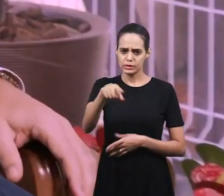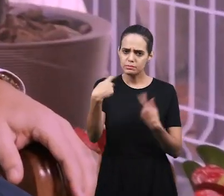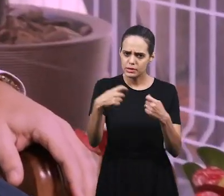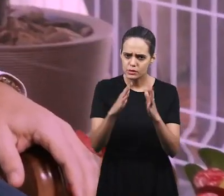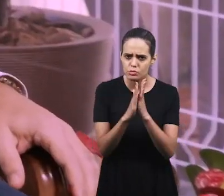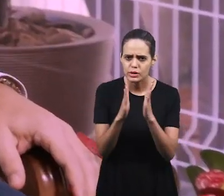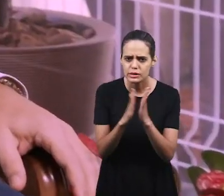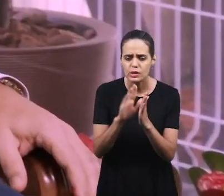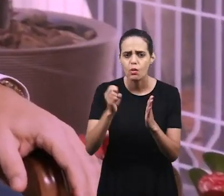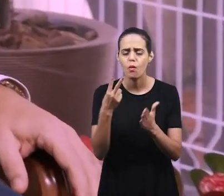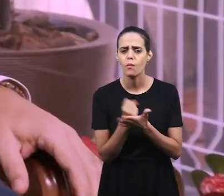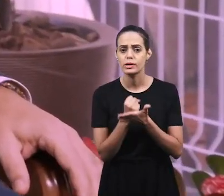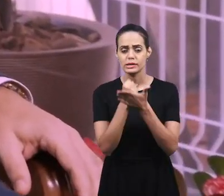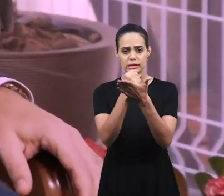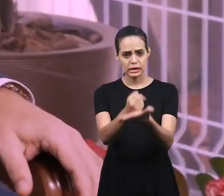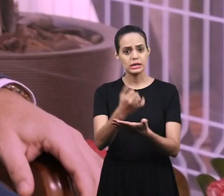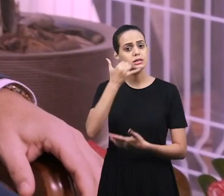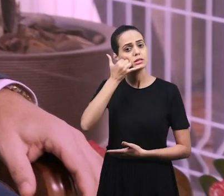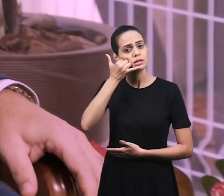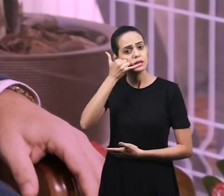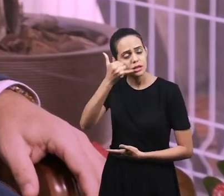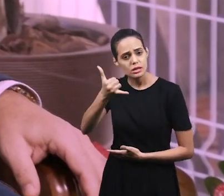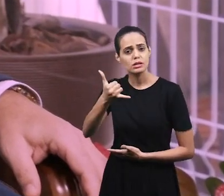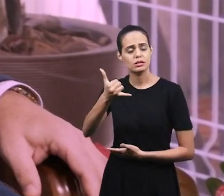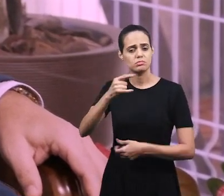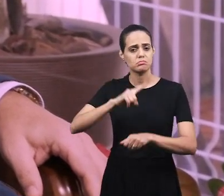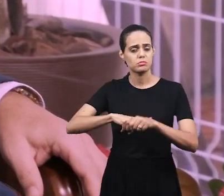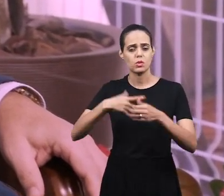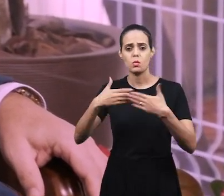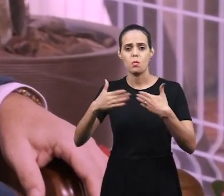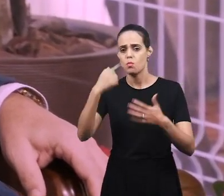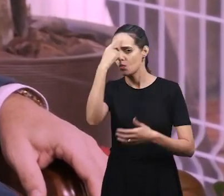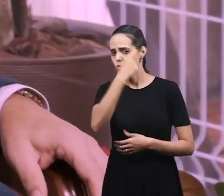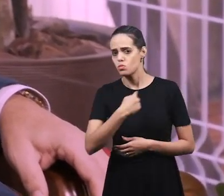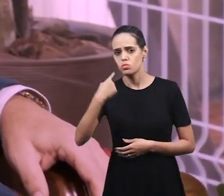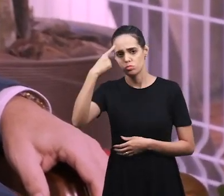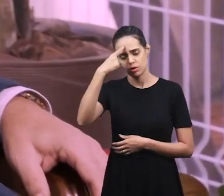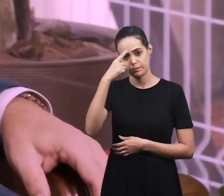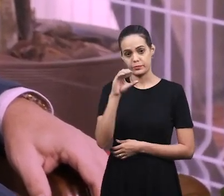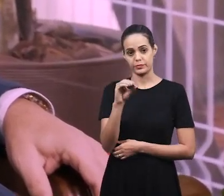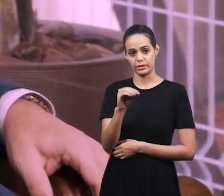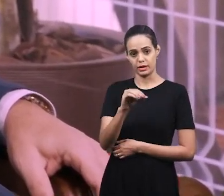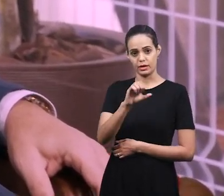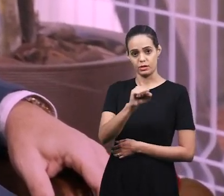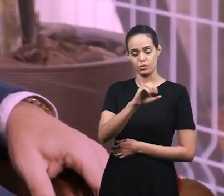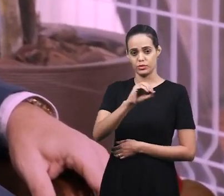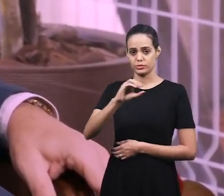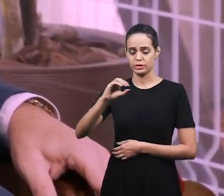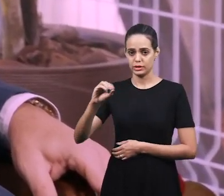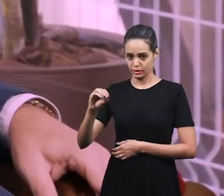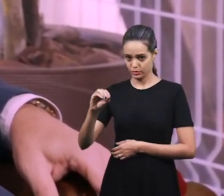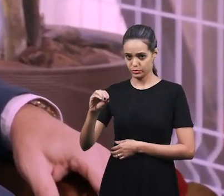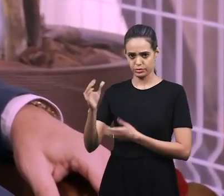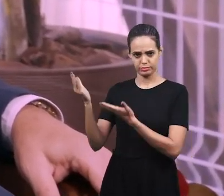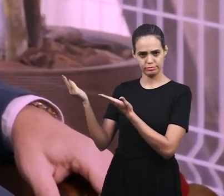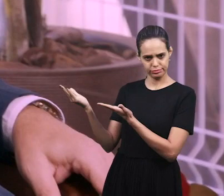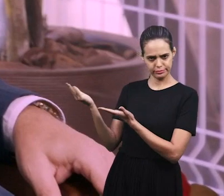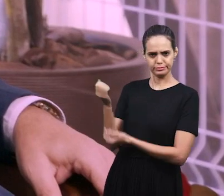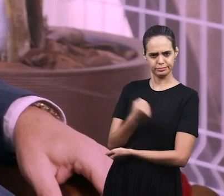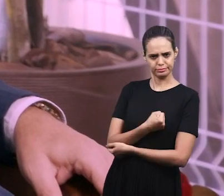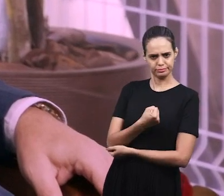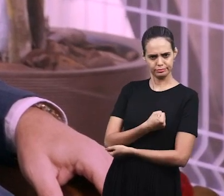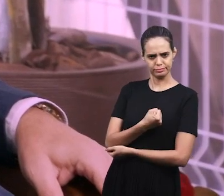avez besoin d'une prière ou d'une assistance, appelez à n'importe quel moment de la journée ou de la nuit vers ce numéro